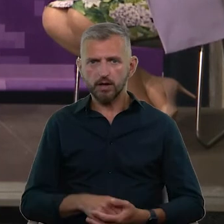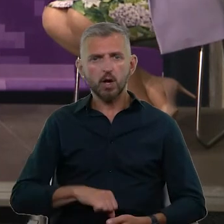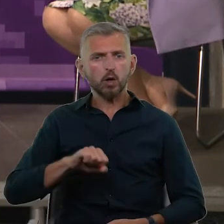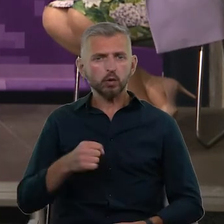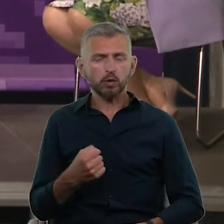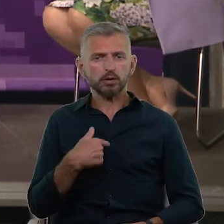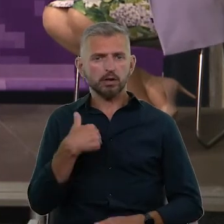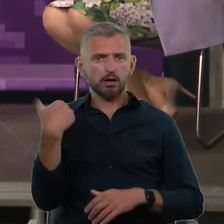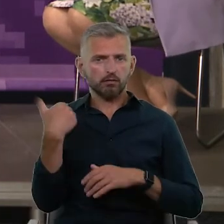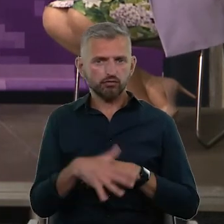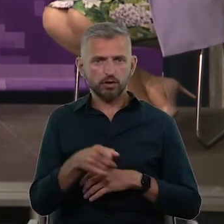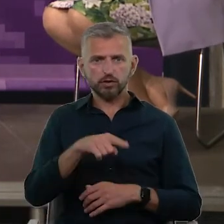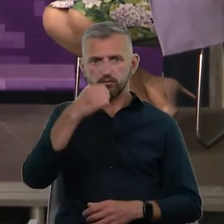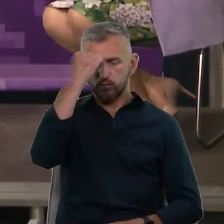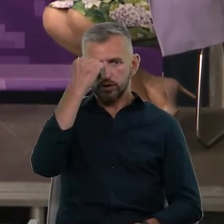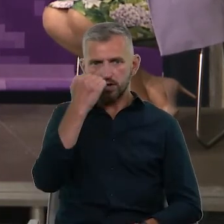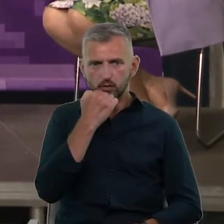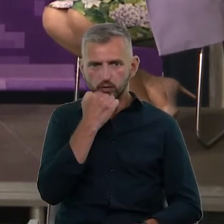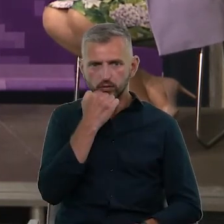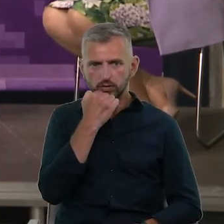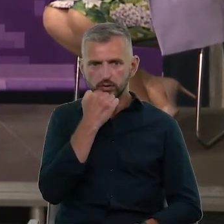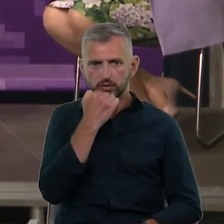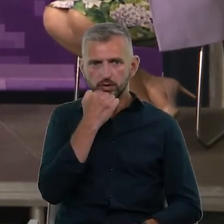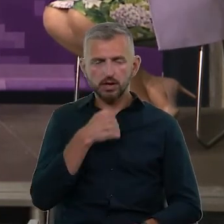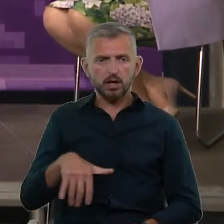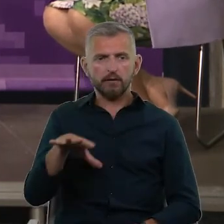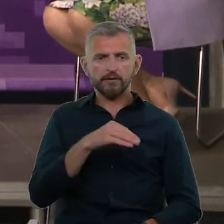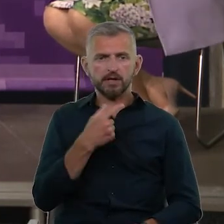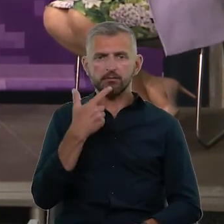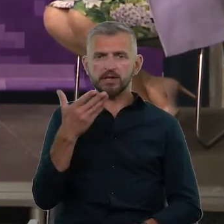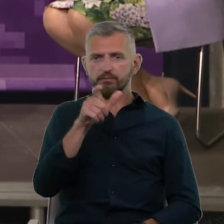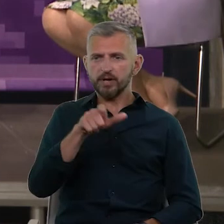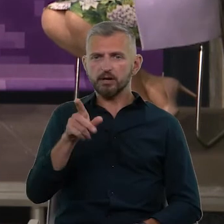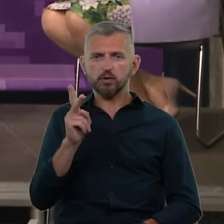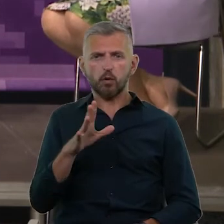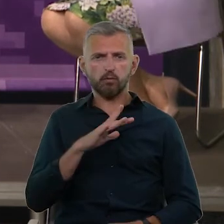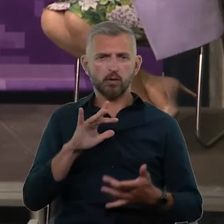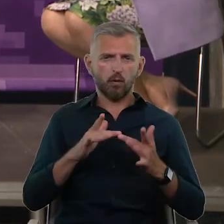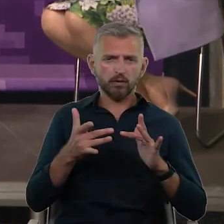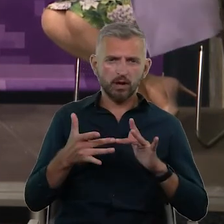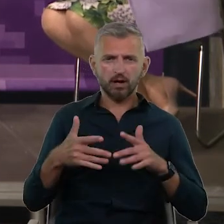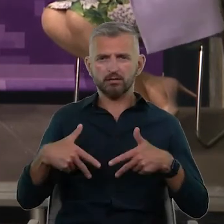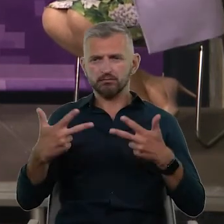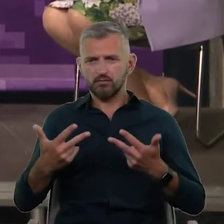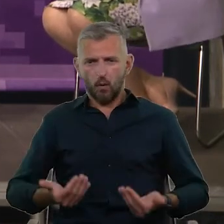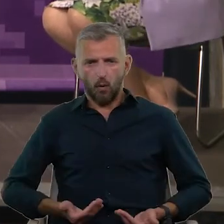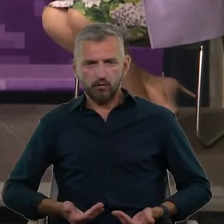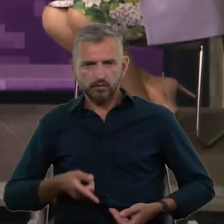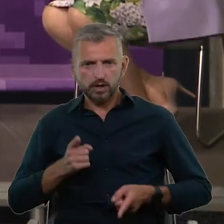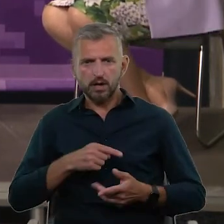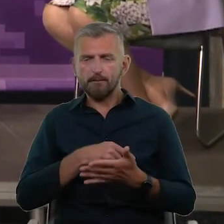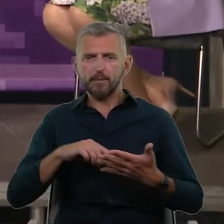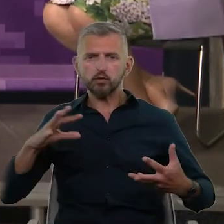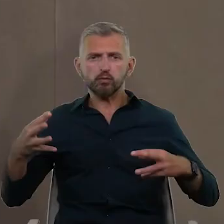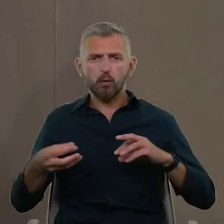Друзі, я вже тоді подякую всім спікерам, які були онлайн, офлайн, і